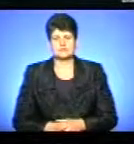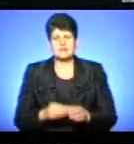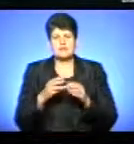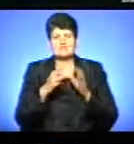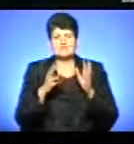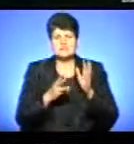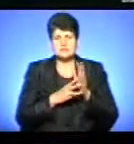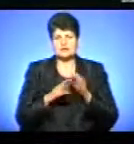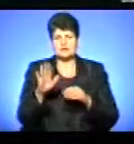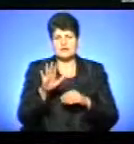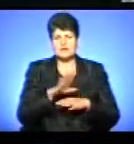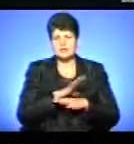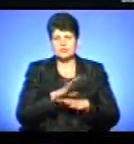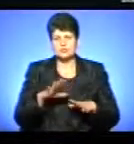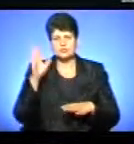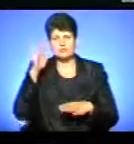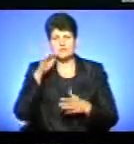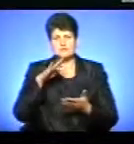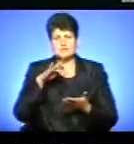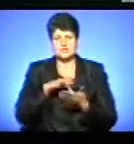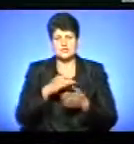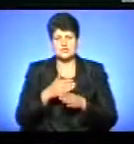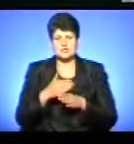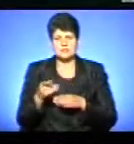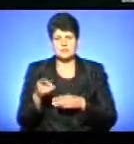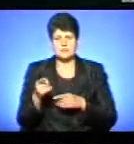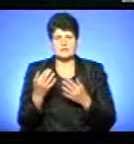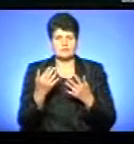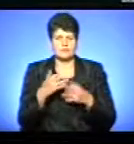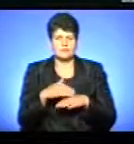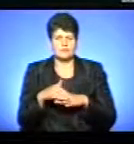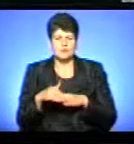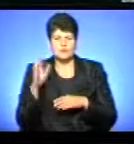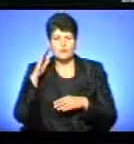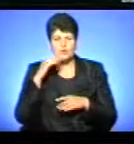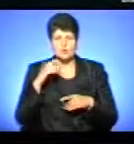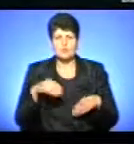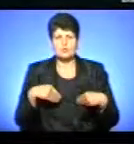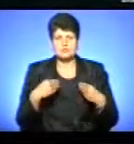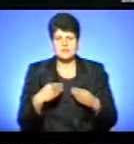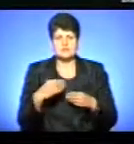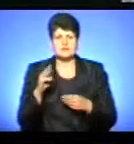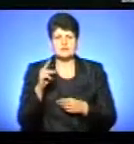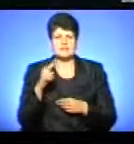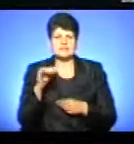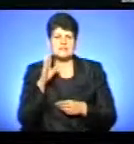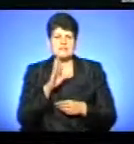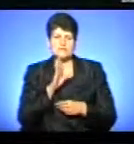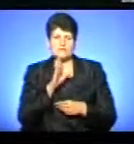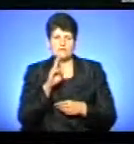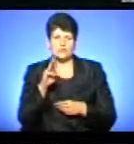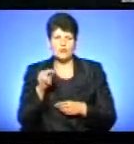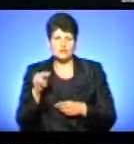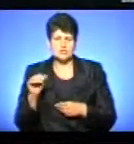18 вересня не буде води у центральній частині Тернополя і на кількох вулицях. Водопостачання вулиць Дівоча, Шагайди, частково вулиць